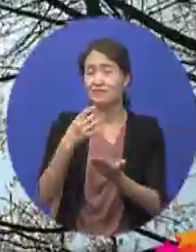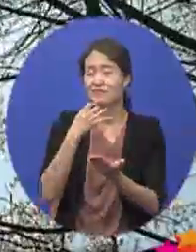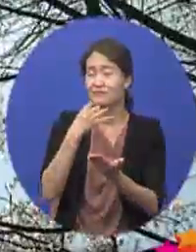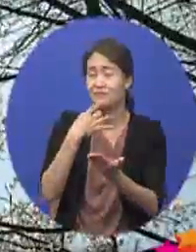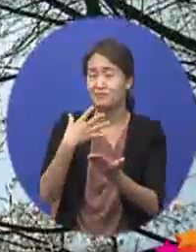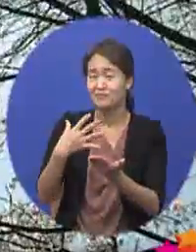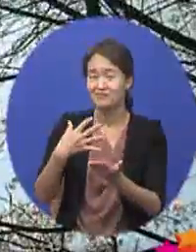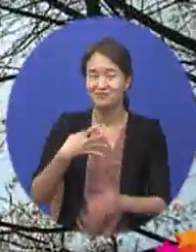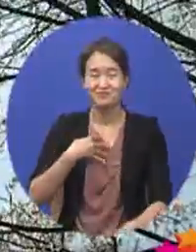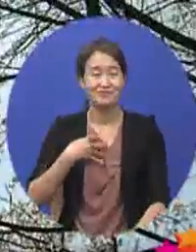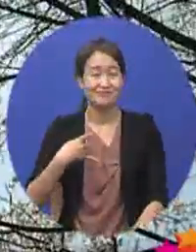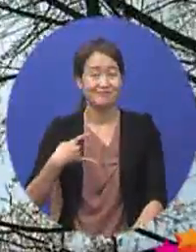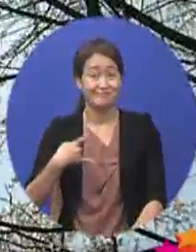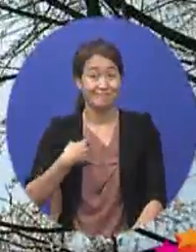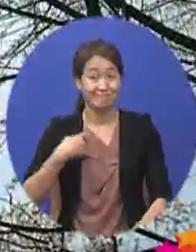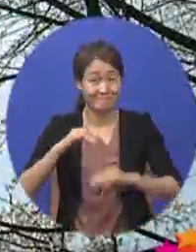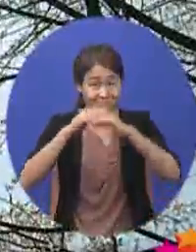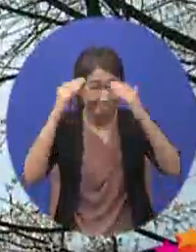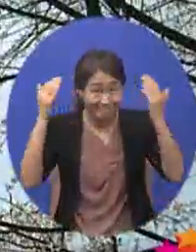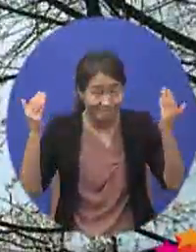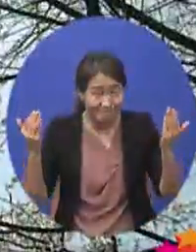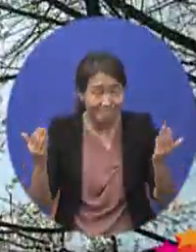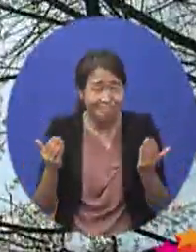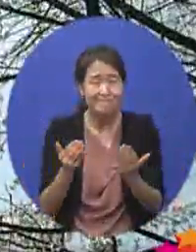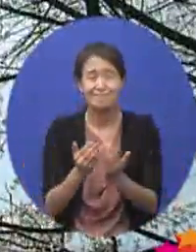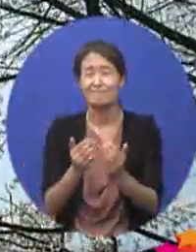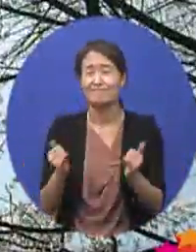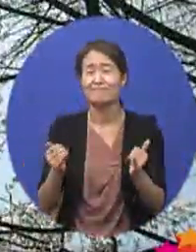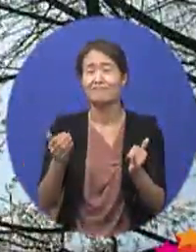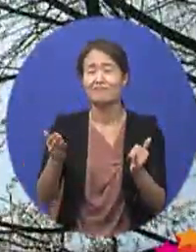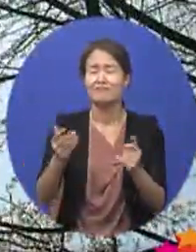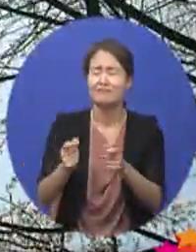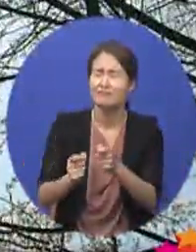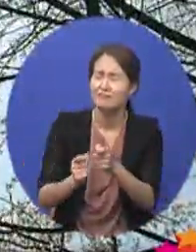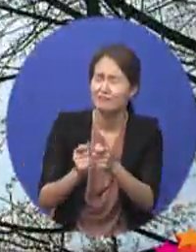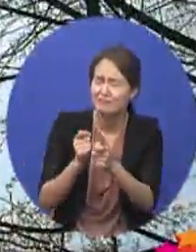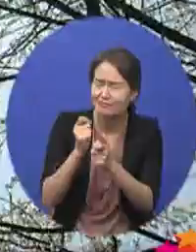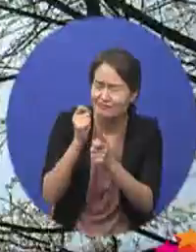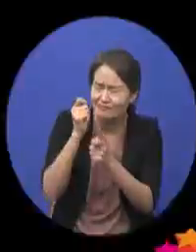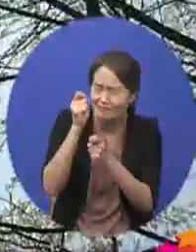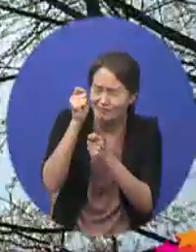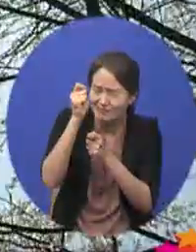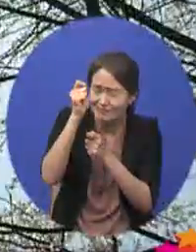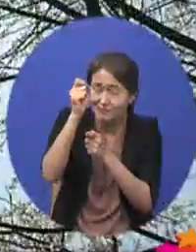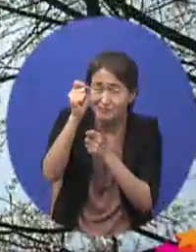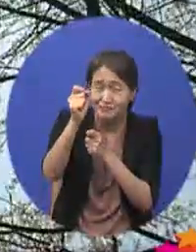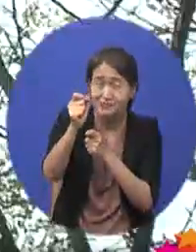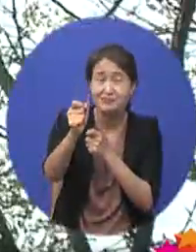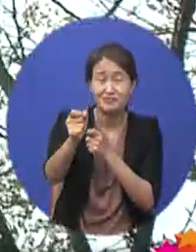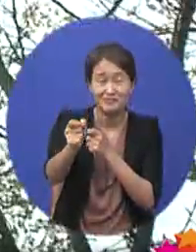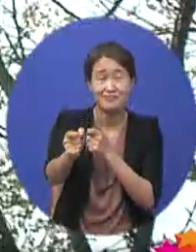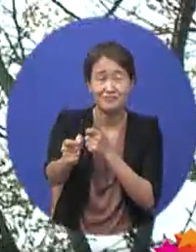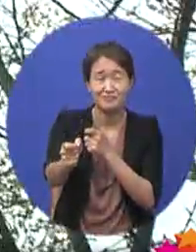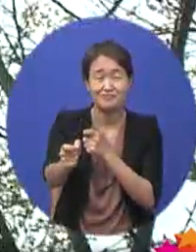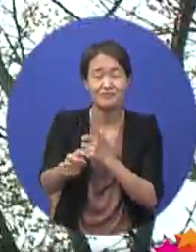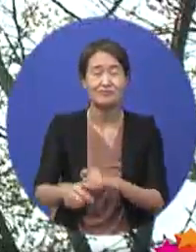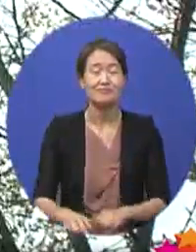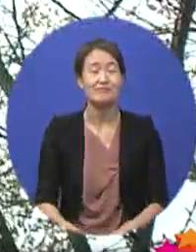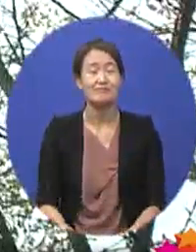이제는 그대만이 나에게 전부예요 영원히 영원히 영원히